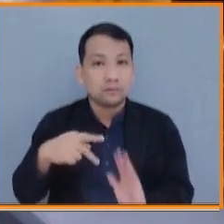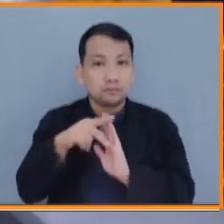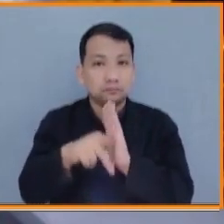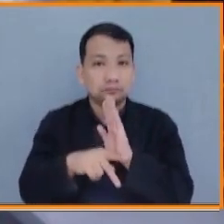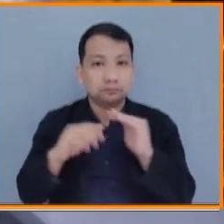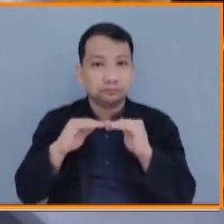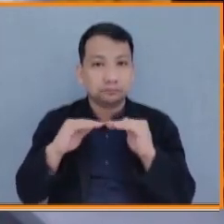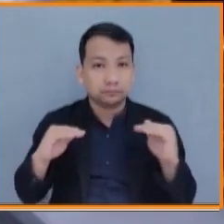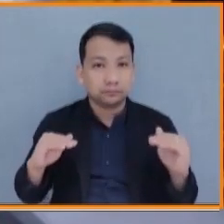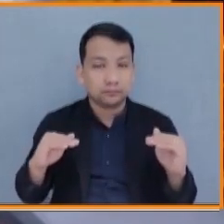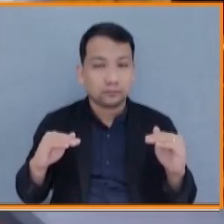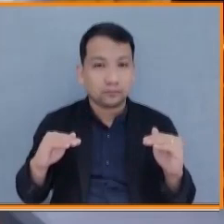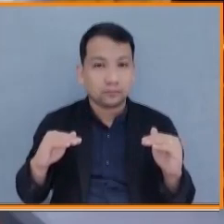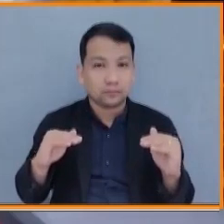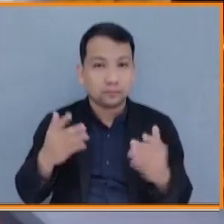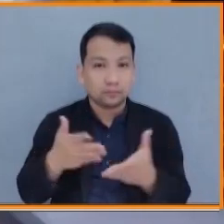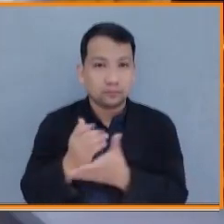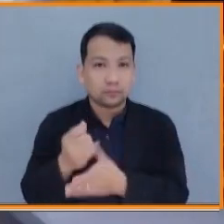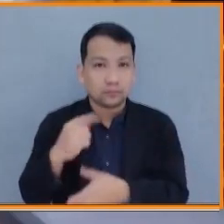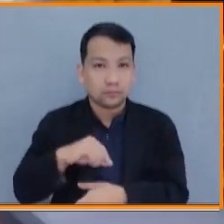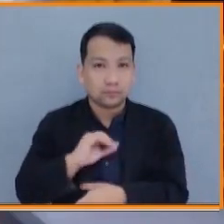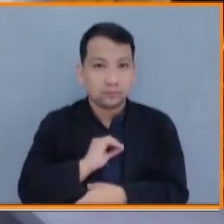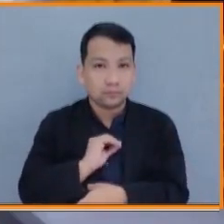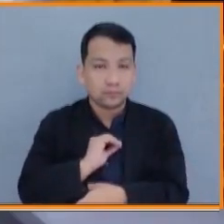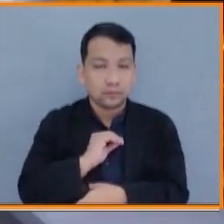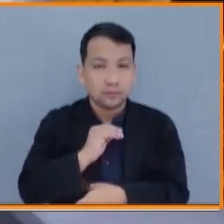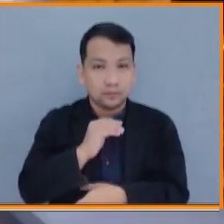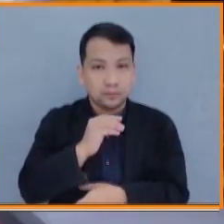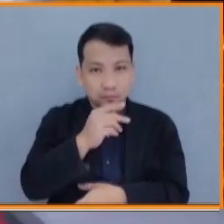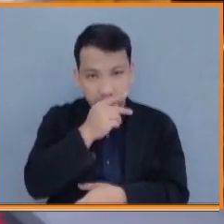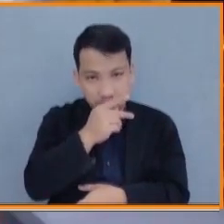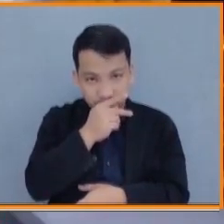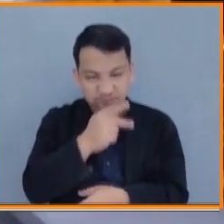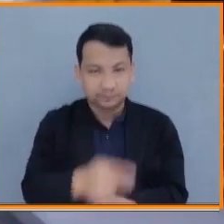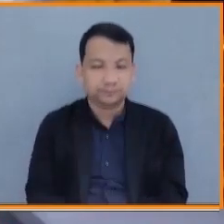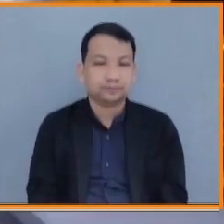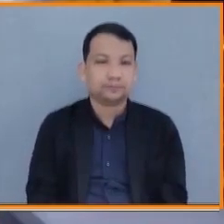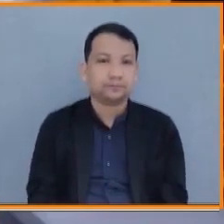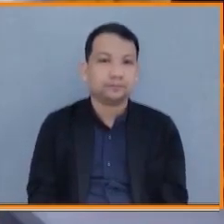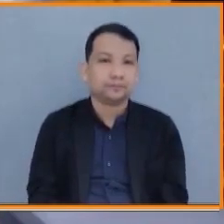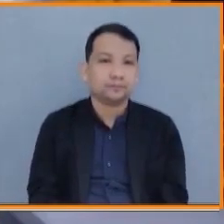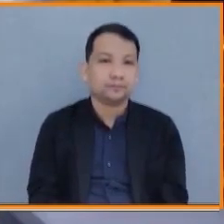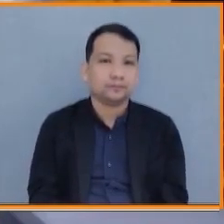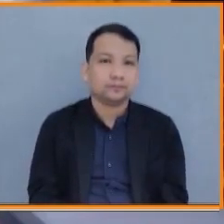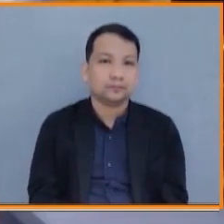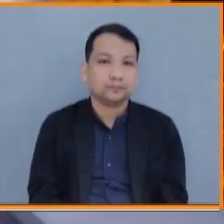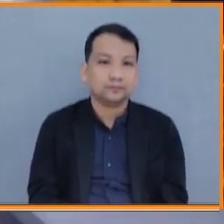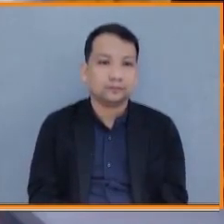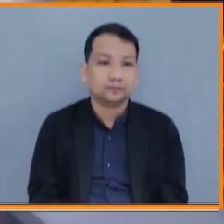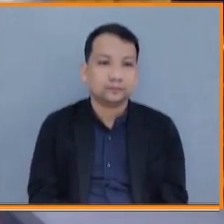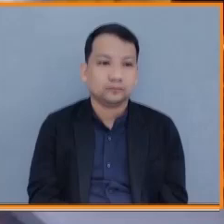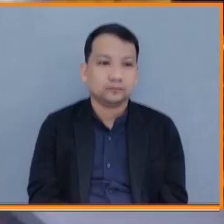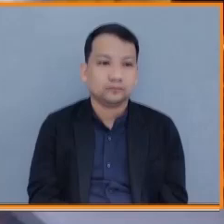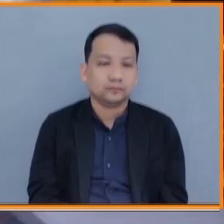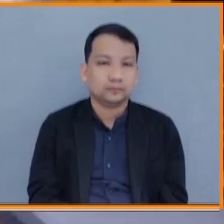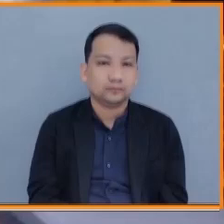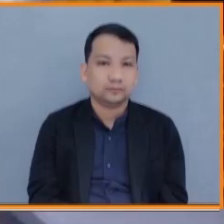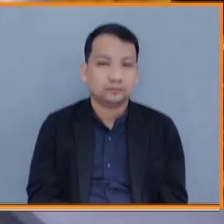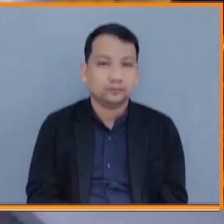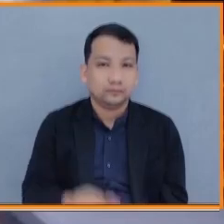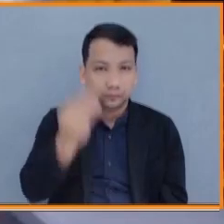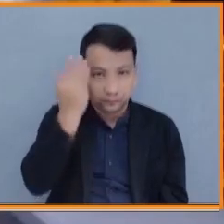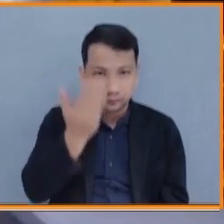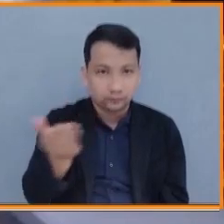karapatan sa ating privacy at mayroon din tayong sinasabi na lahat tayo presumed innocent until proven